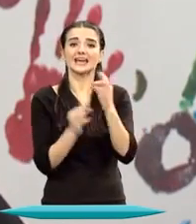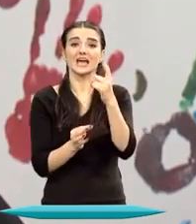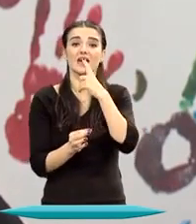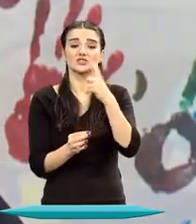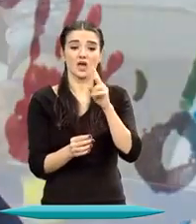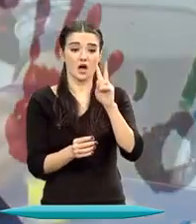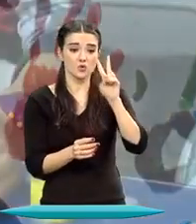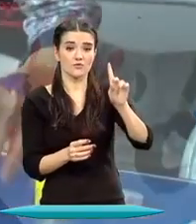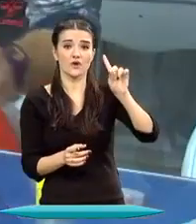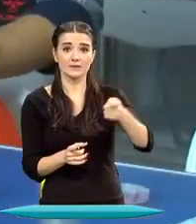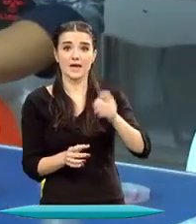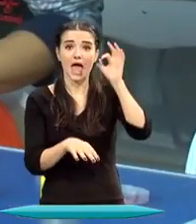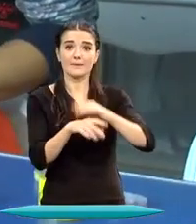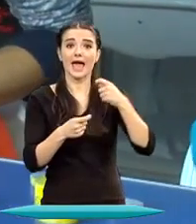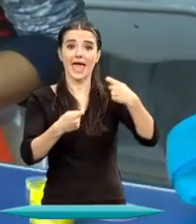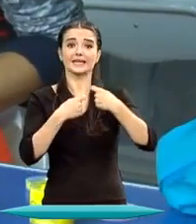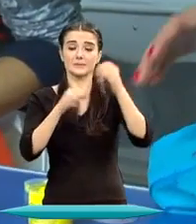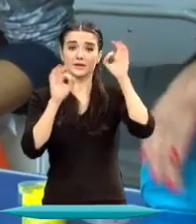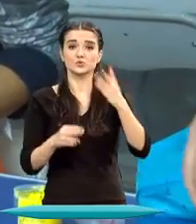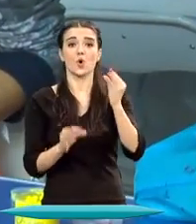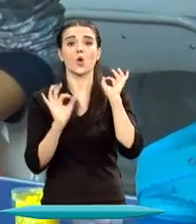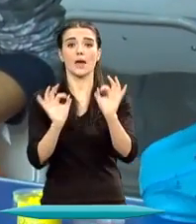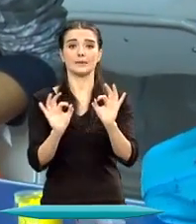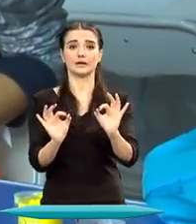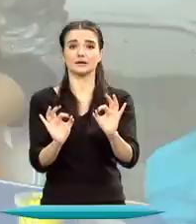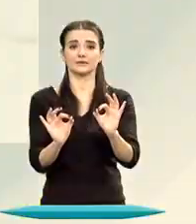eğitime başlanması çok çok önemlidir.